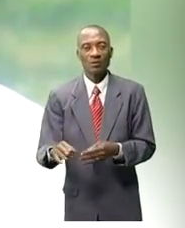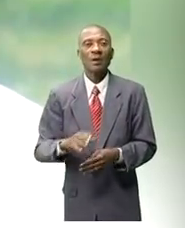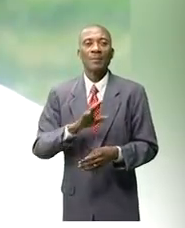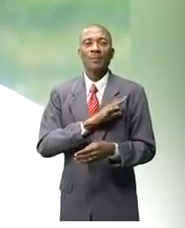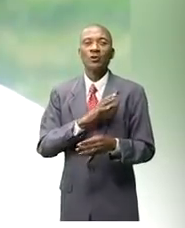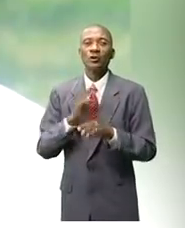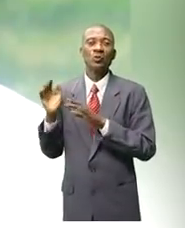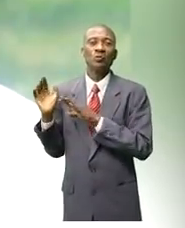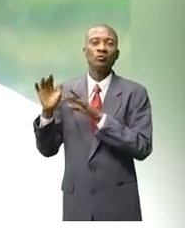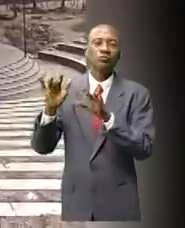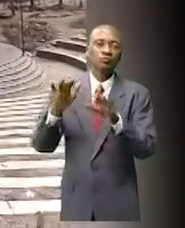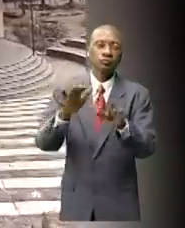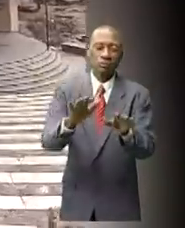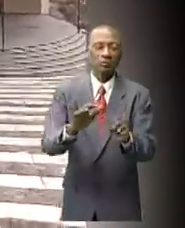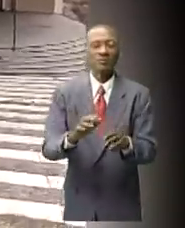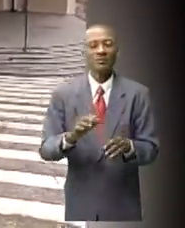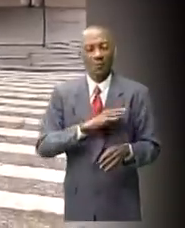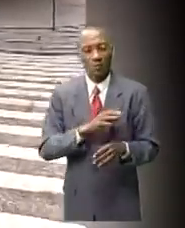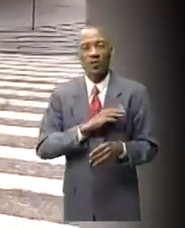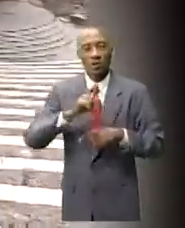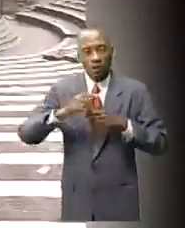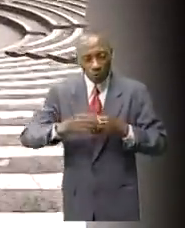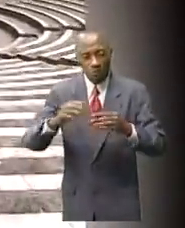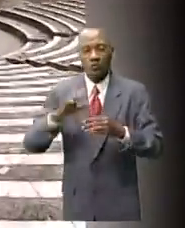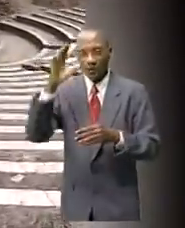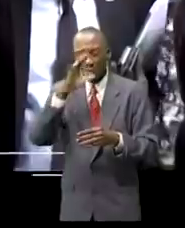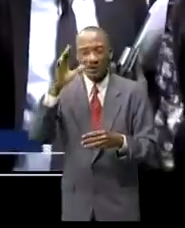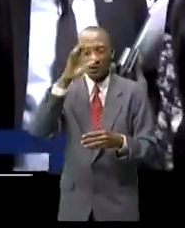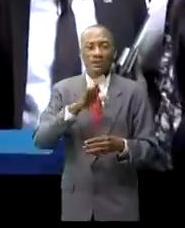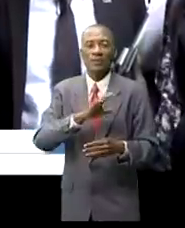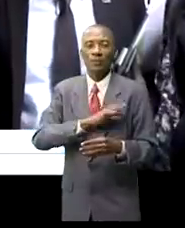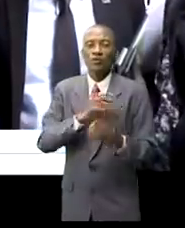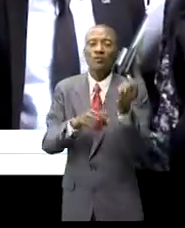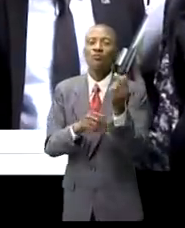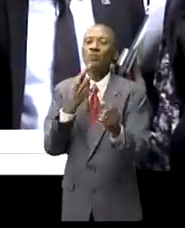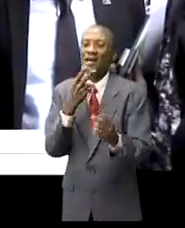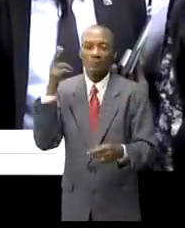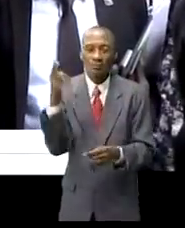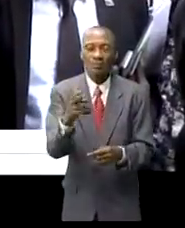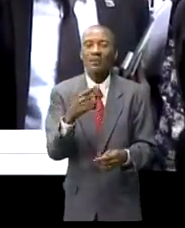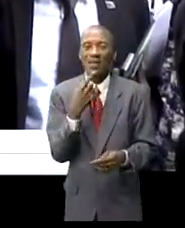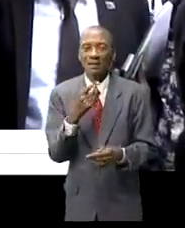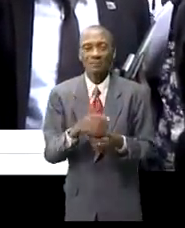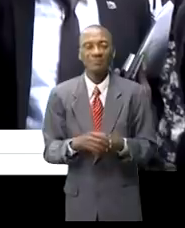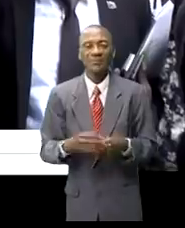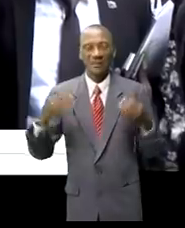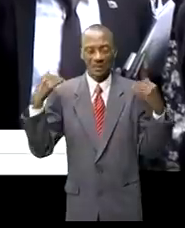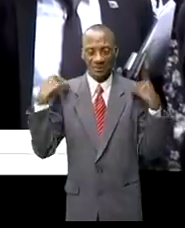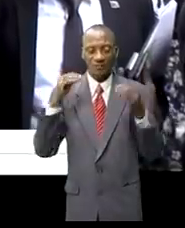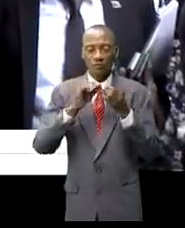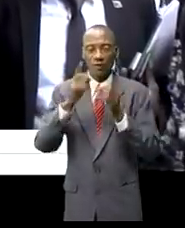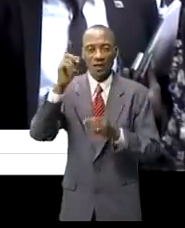retrouver l'auteur de cette balle de sommation qui est toujours en cavale. Le commissaire divisionnaire adjoint de la police à